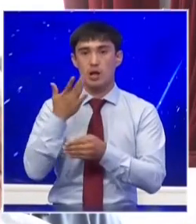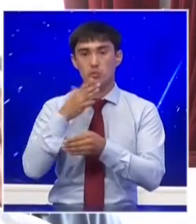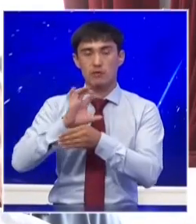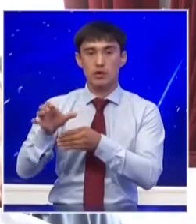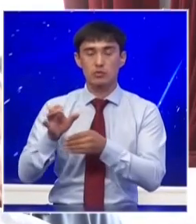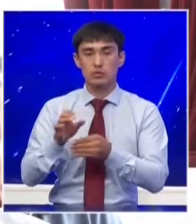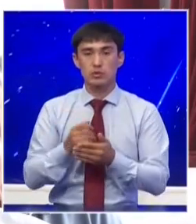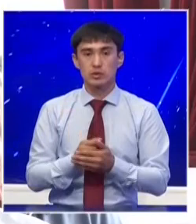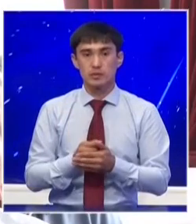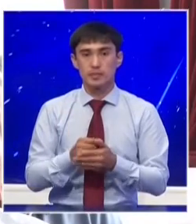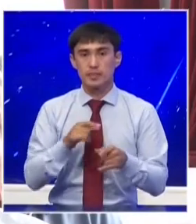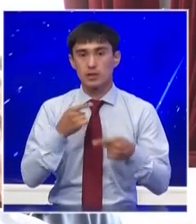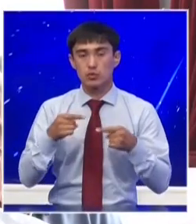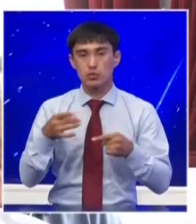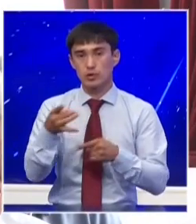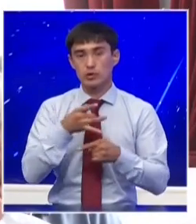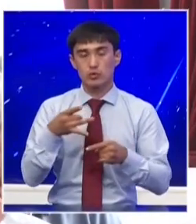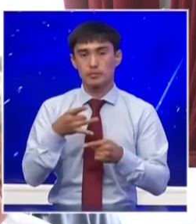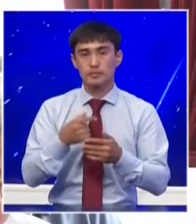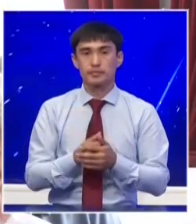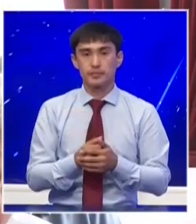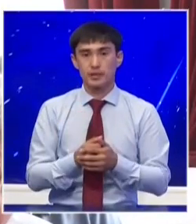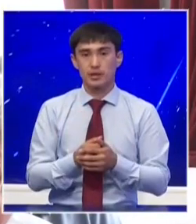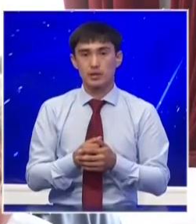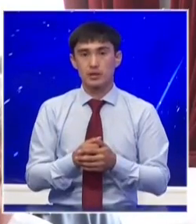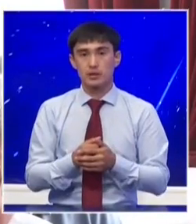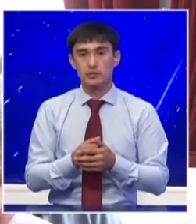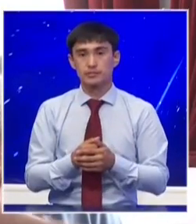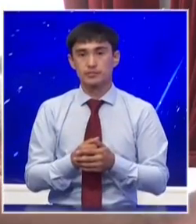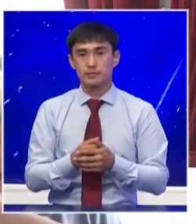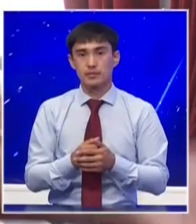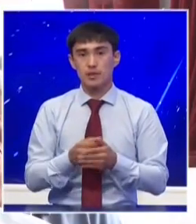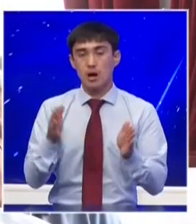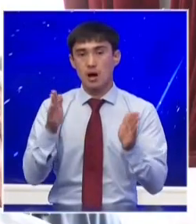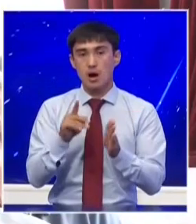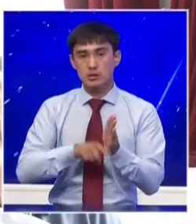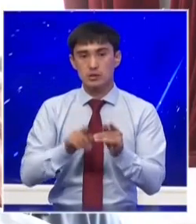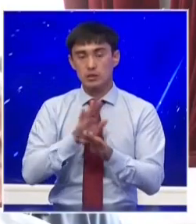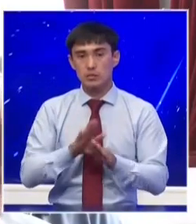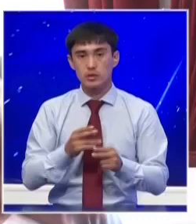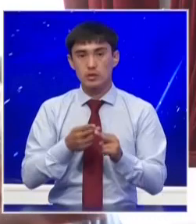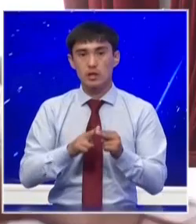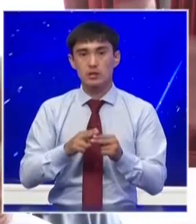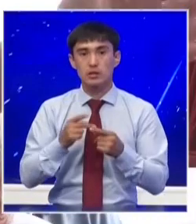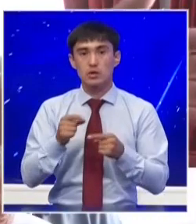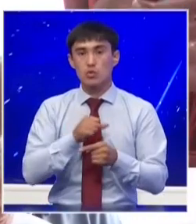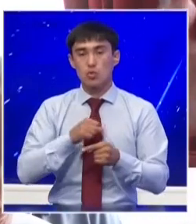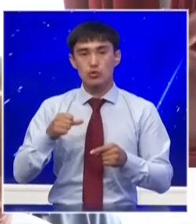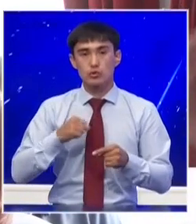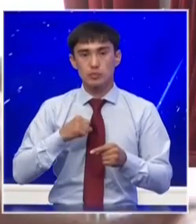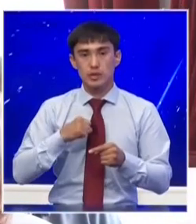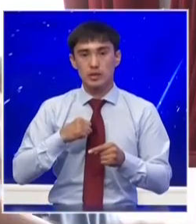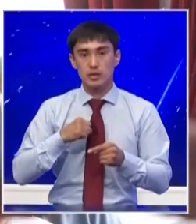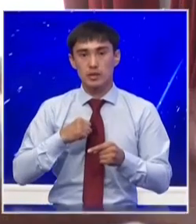Олар қыс кезінде арзан бағаға договорға отырып алады. Арзан бағамен олар айдайды. Ал енді өзінің осы